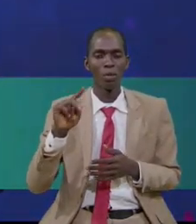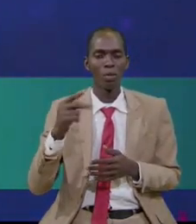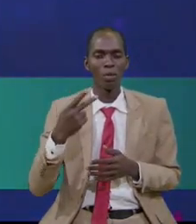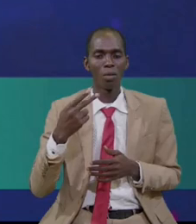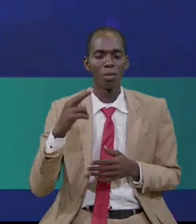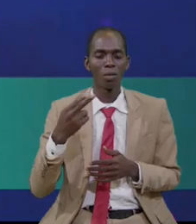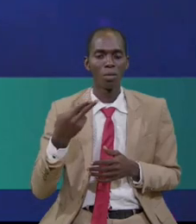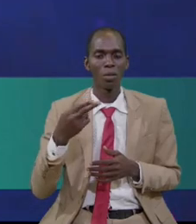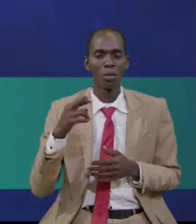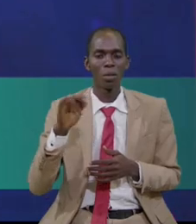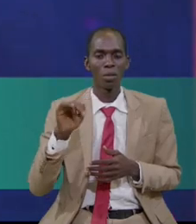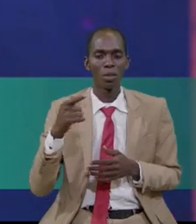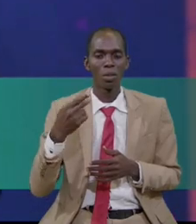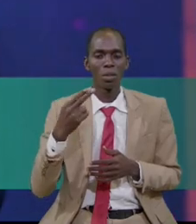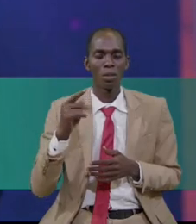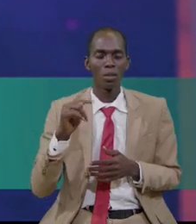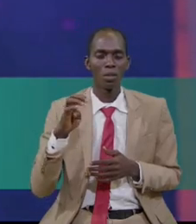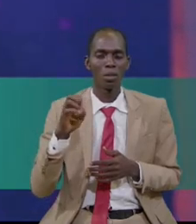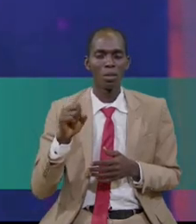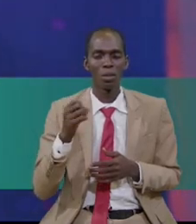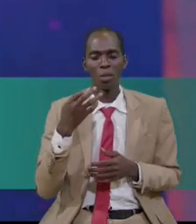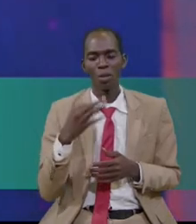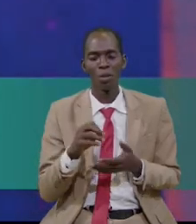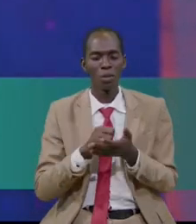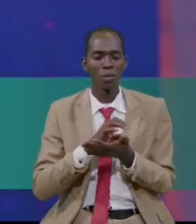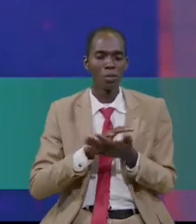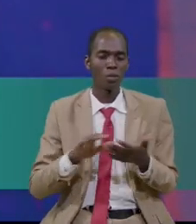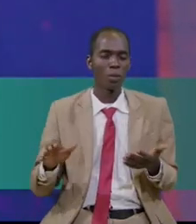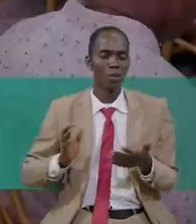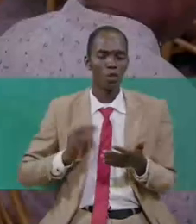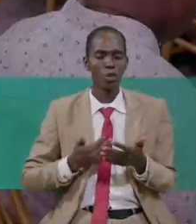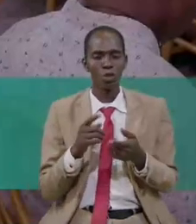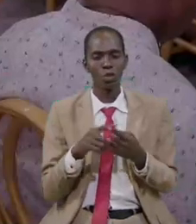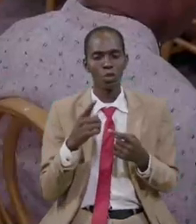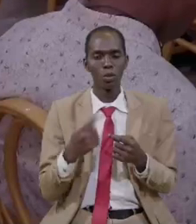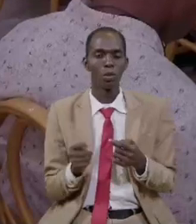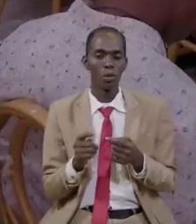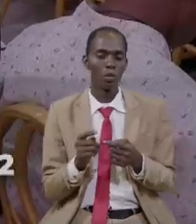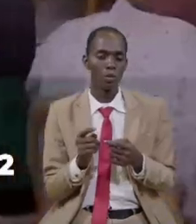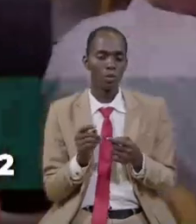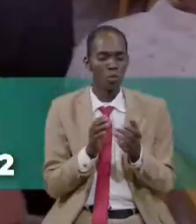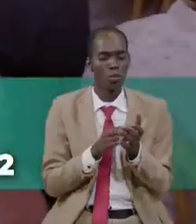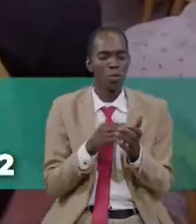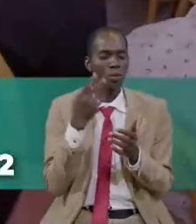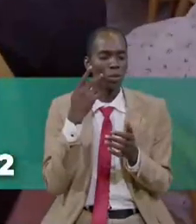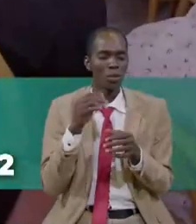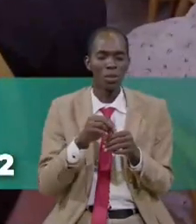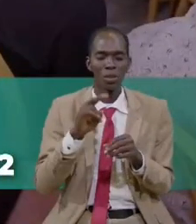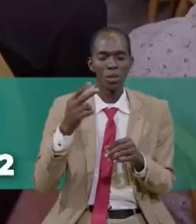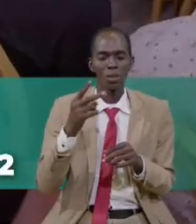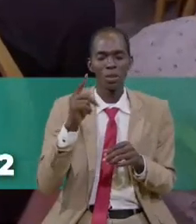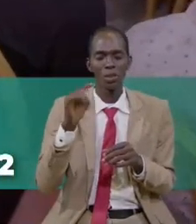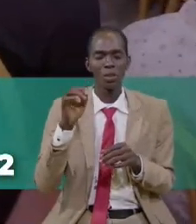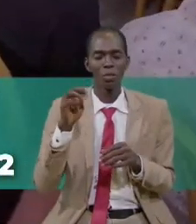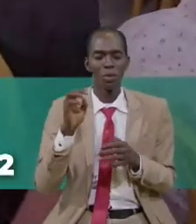de l'Écriture. Il nous dit, en 2 Timothée au chapitre 2, je vous lis le verset 15,